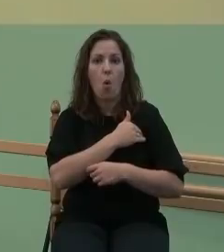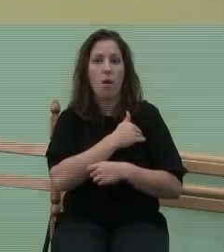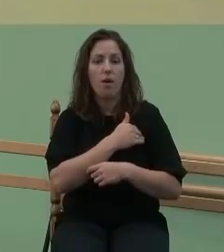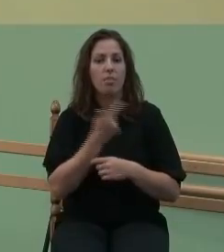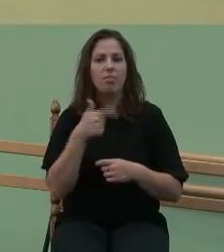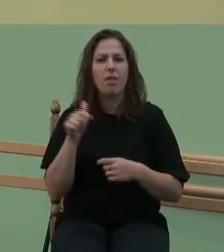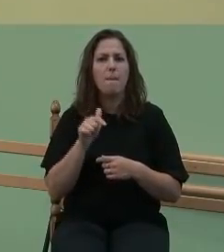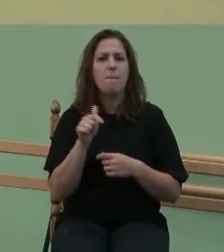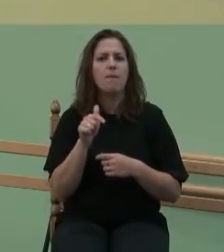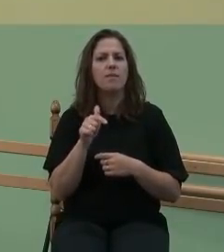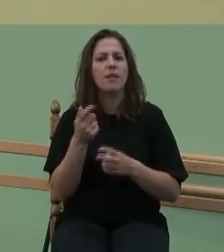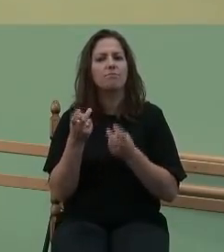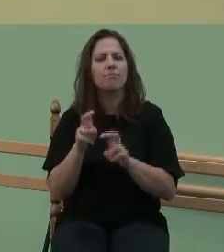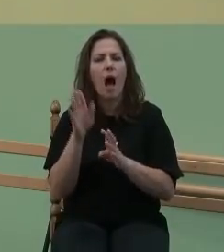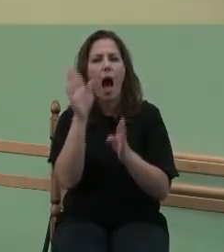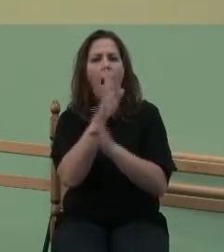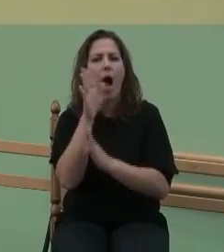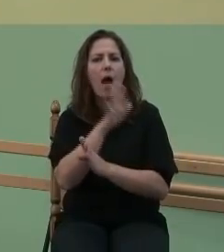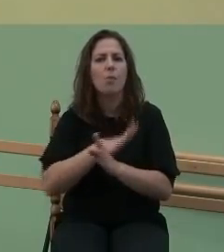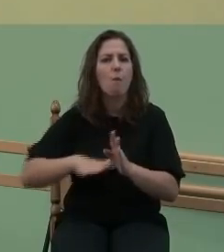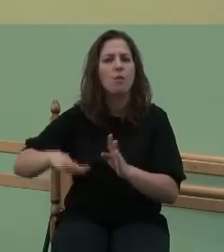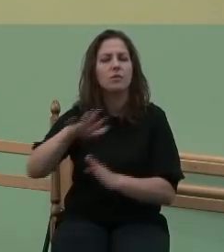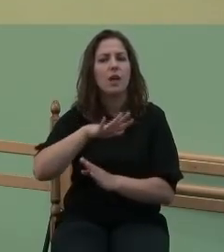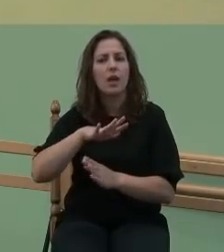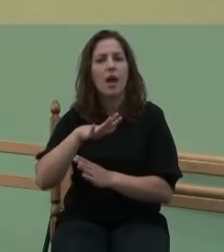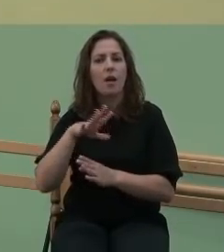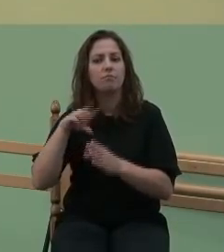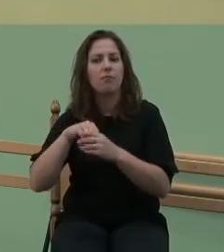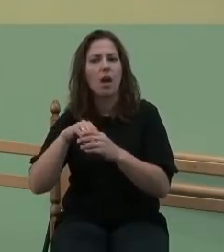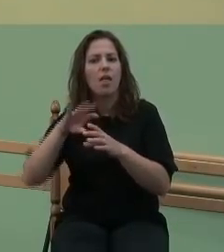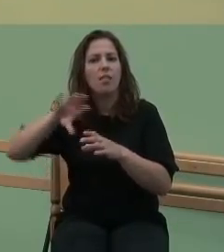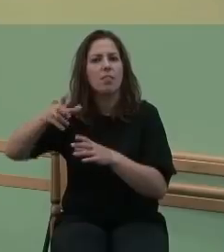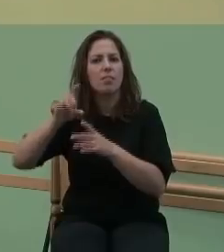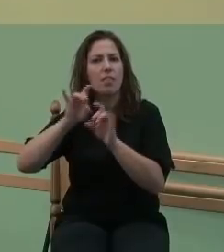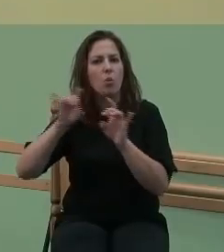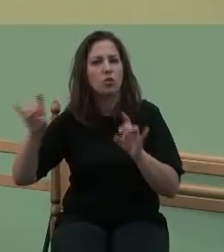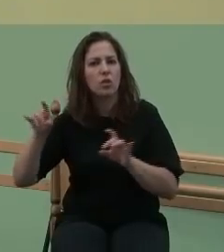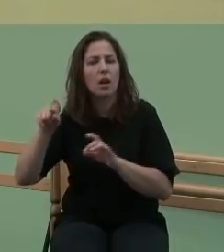nie powinna wytwarzać atmosfery, w której grono nauczycielskie, aby się jej